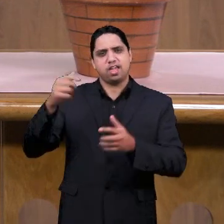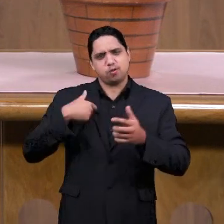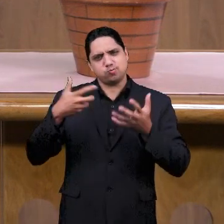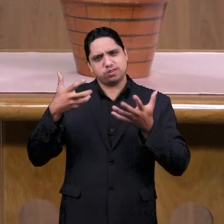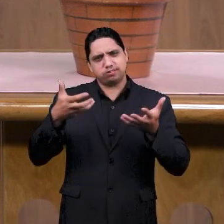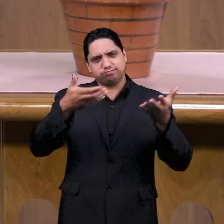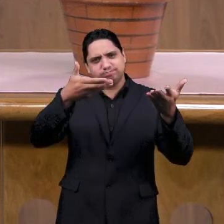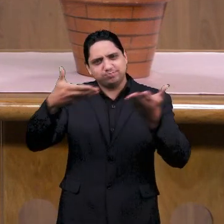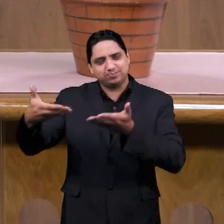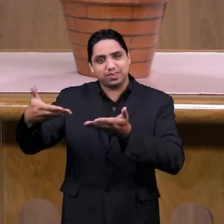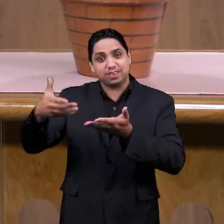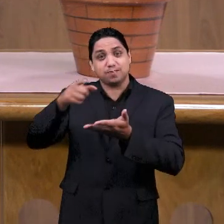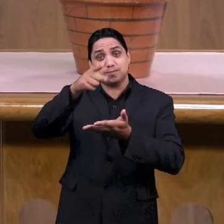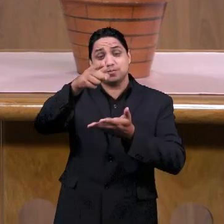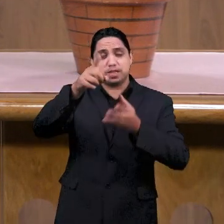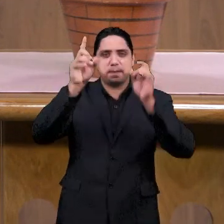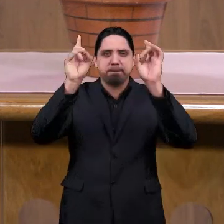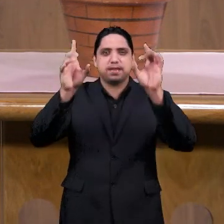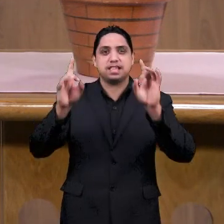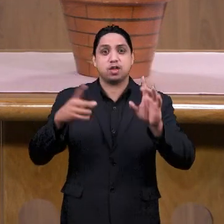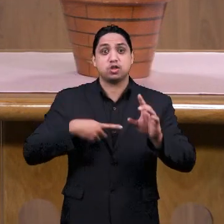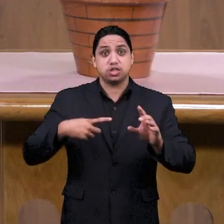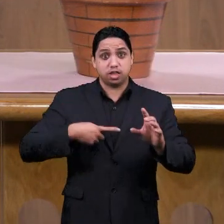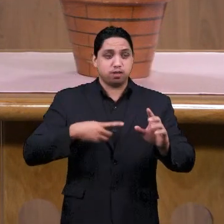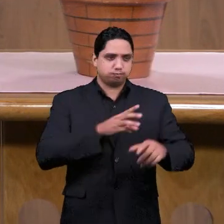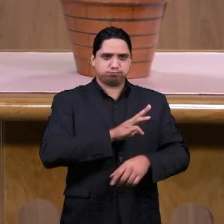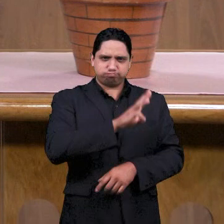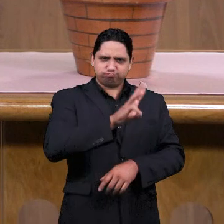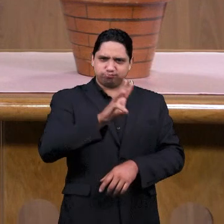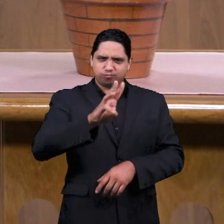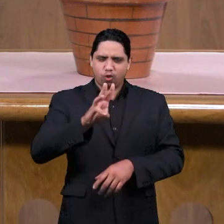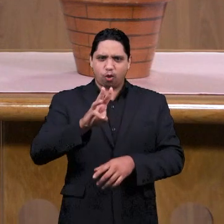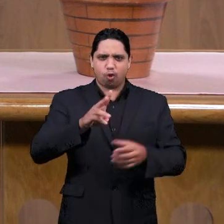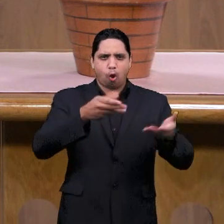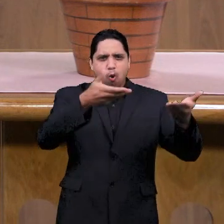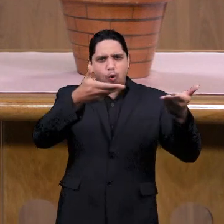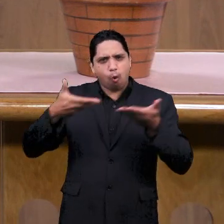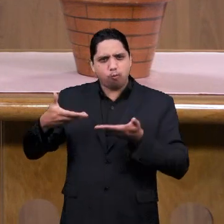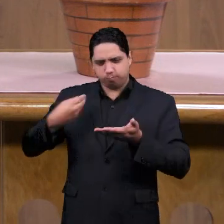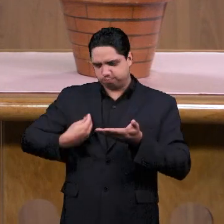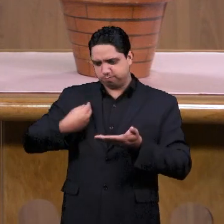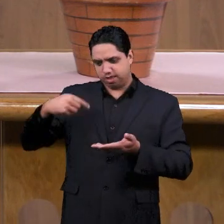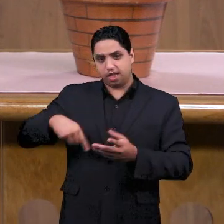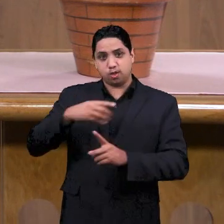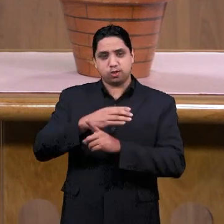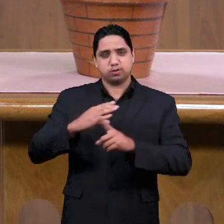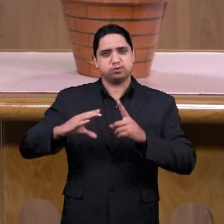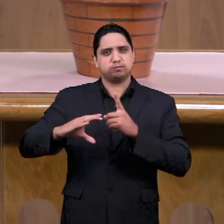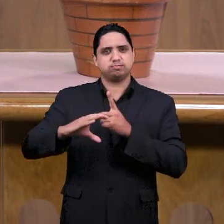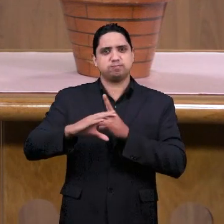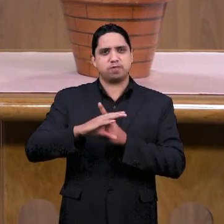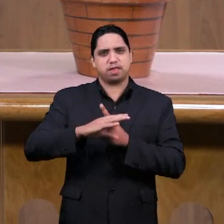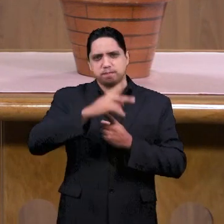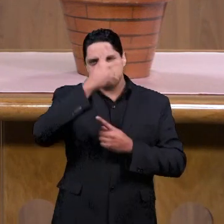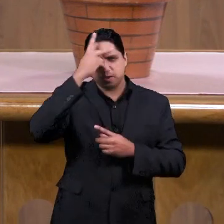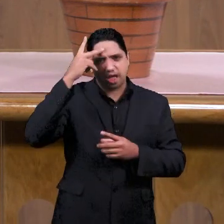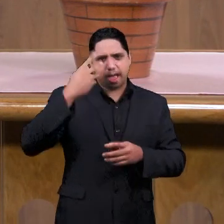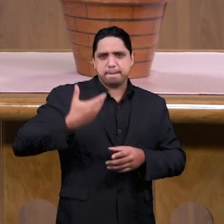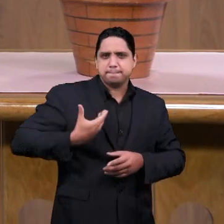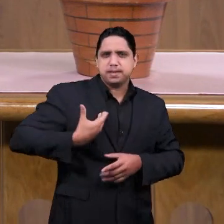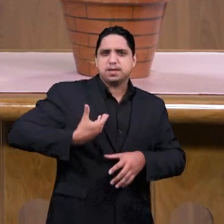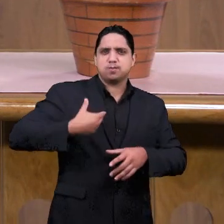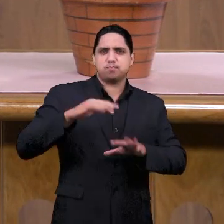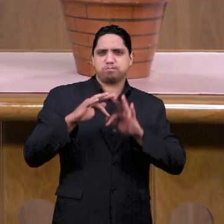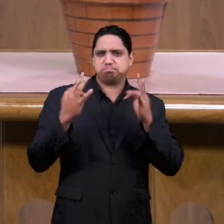особенно поприветствовать наших гостей, тех, кого пригласили поучаствовать, линк кому